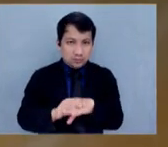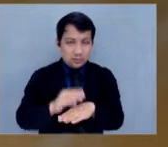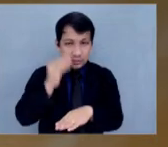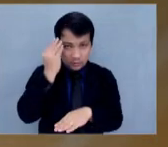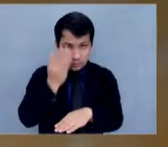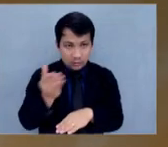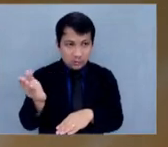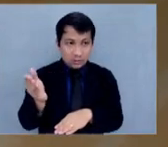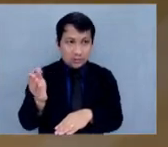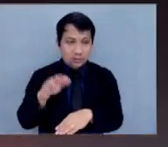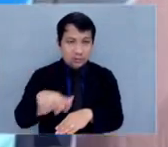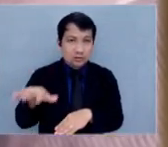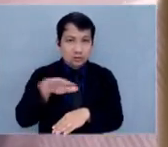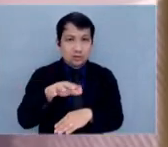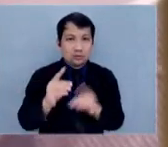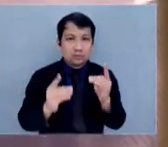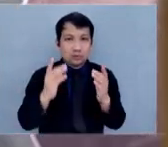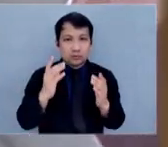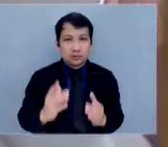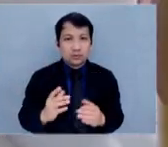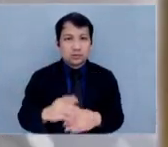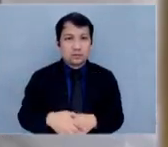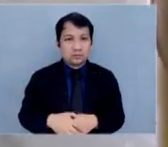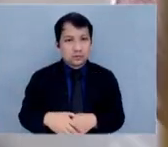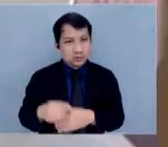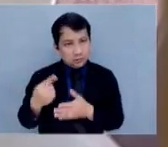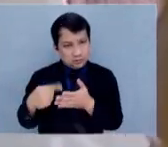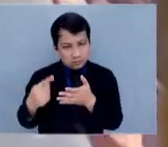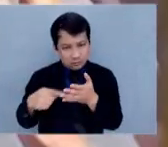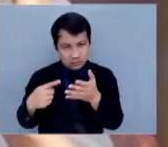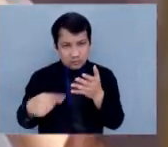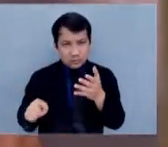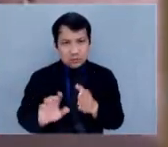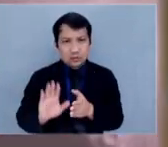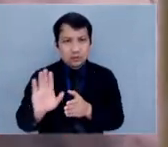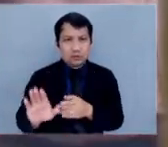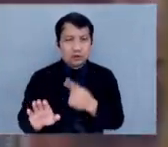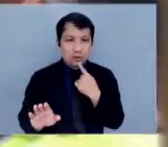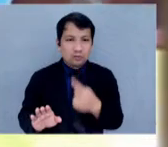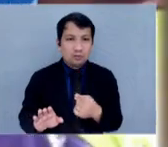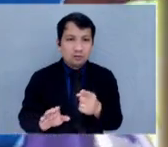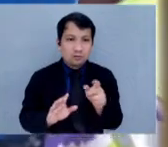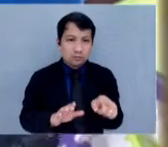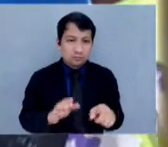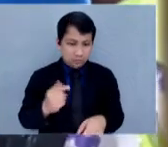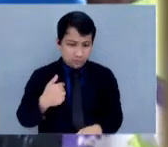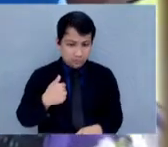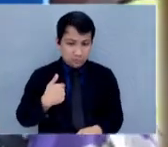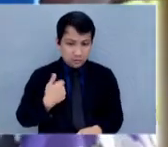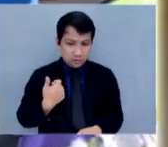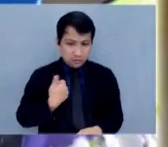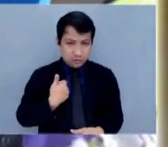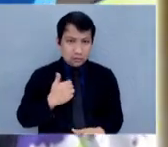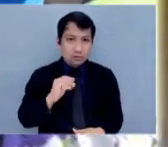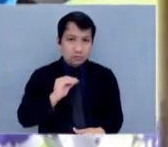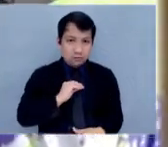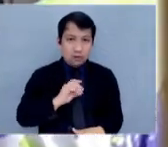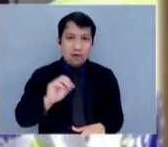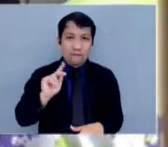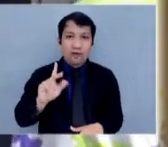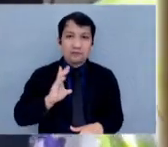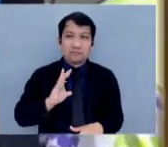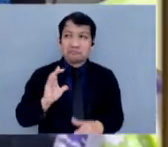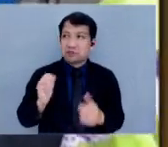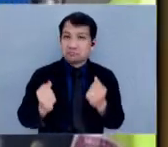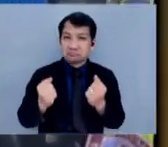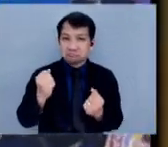lahat ng mga motorista. I-check mo na yung kondisyon ng sasakyan at saka yung kondisyon mismo ng sarili mo kung capable ka ba mag-drive. Or